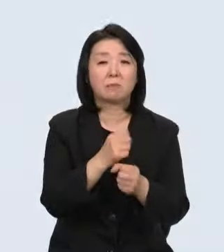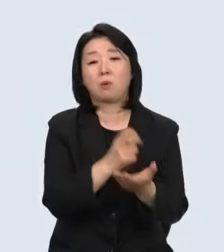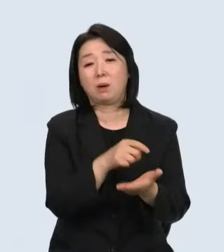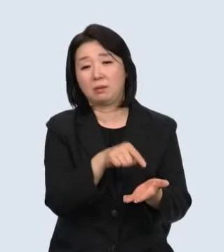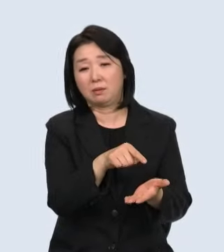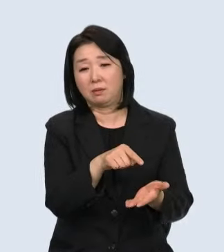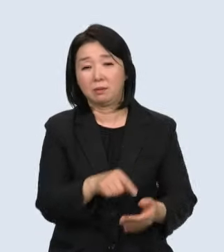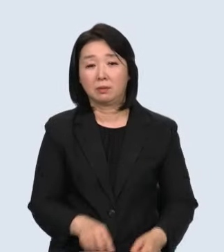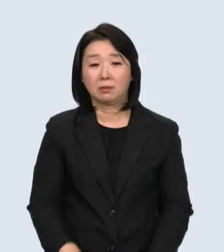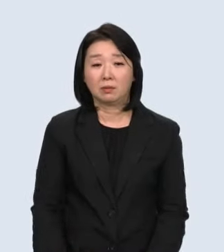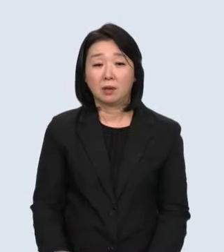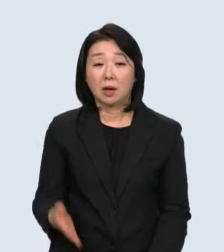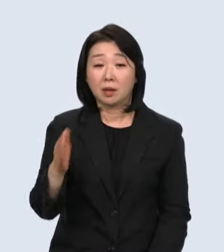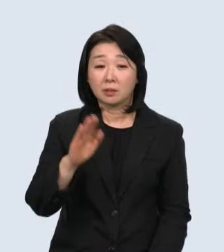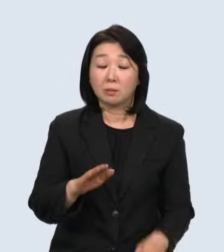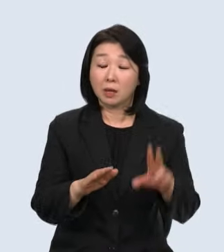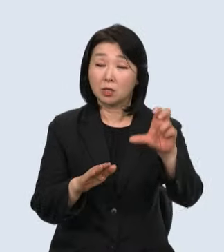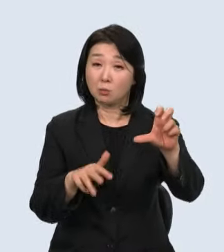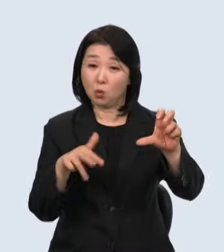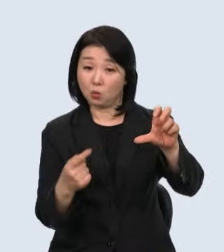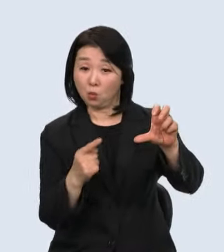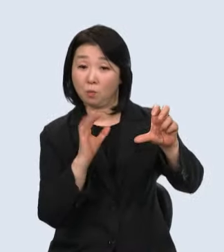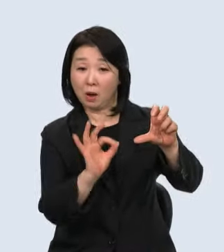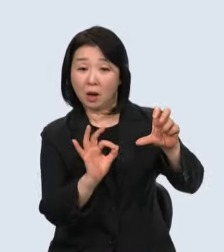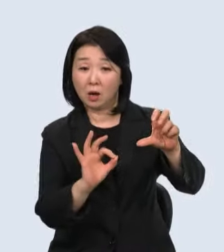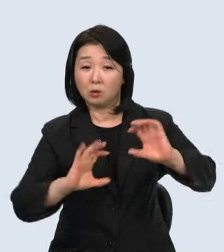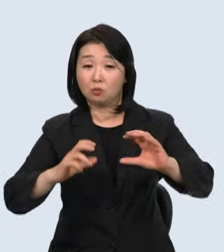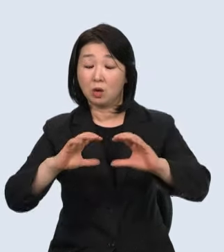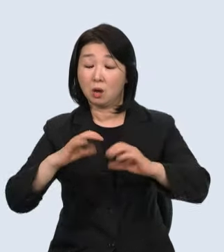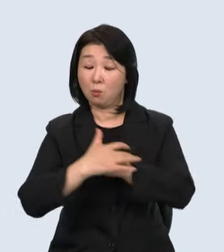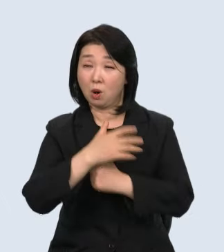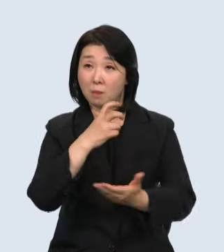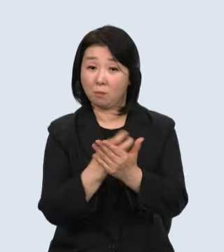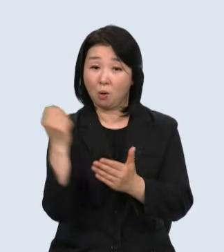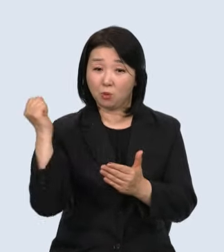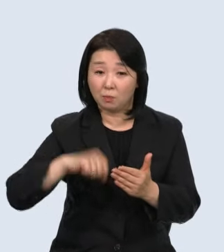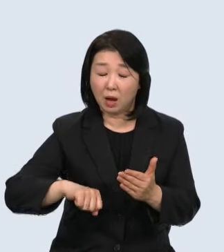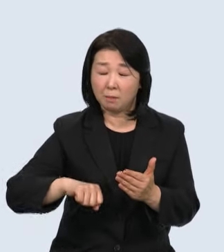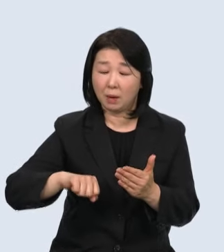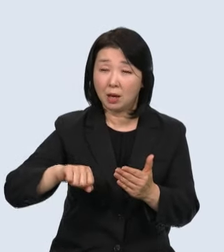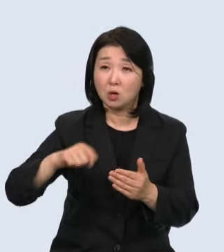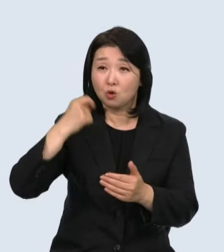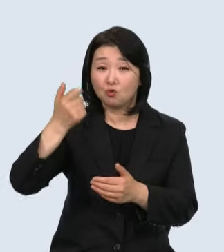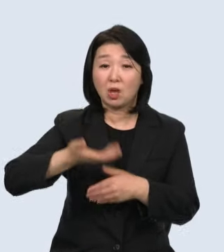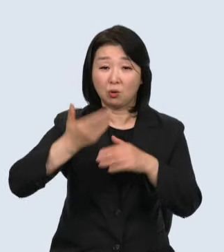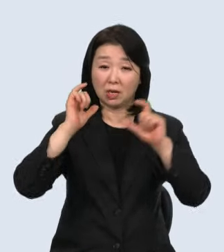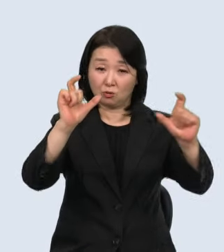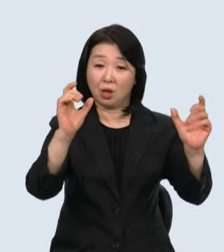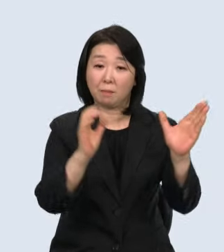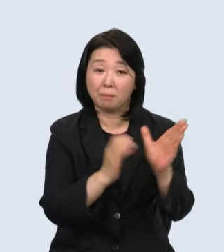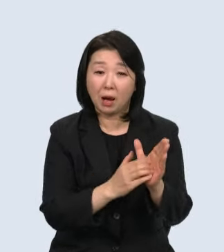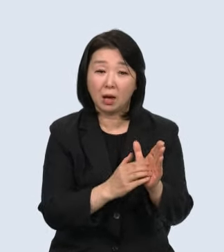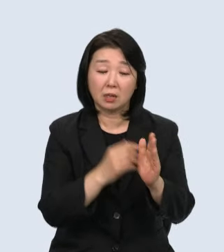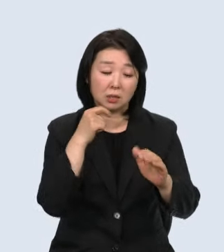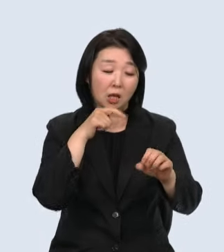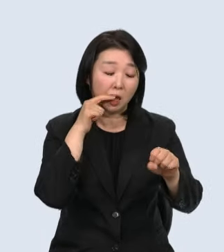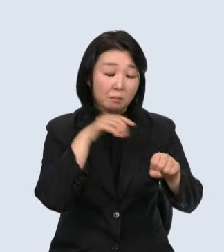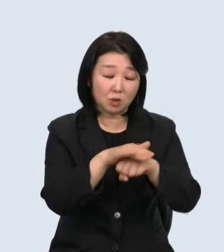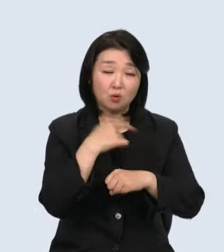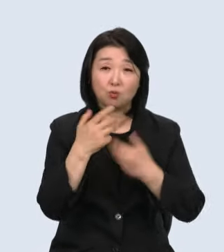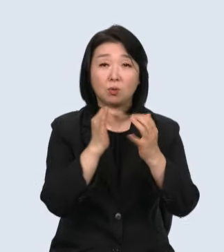하지만 제 25조를 보면 국가보안법 위반으로 금고 이상의 형이 확정되면 민주 유공자로 지정될 수